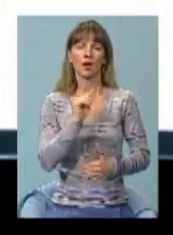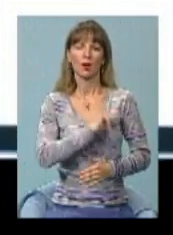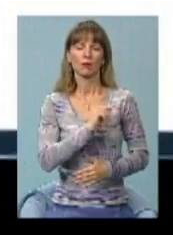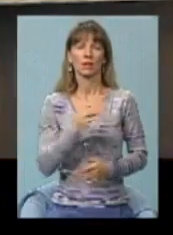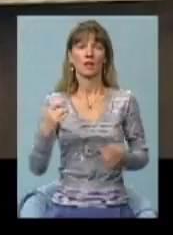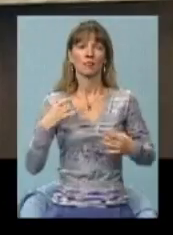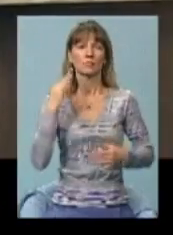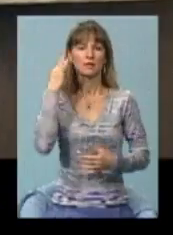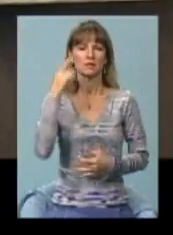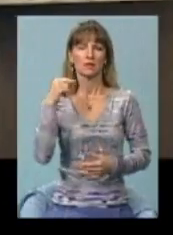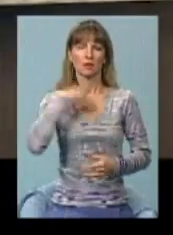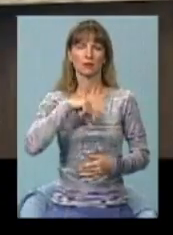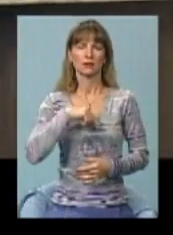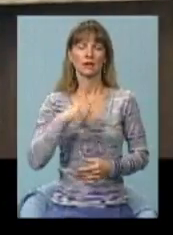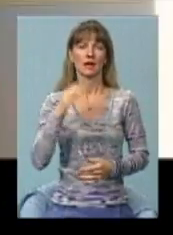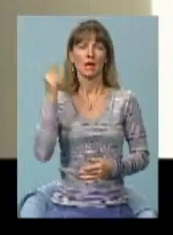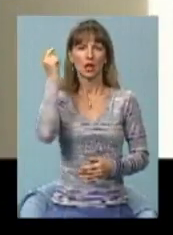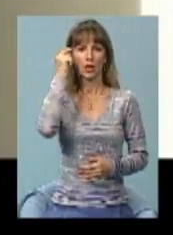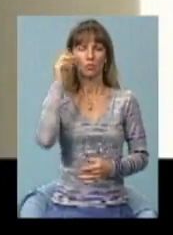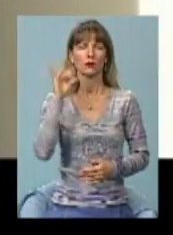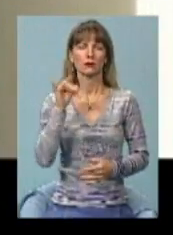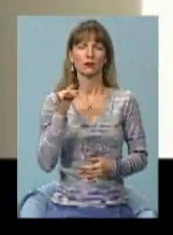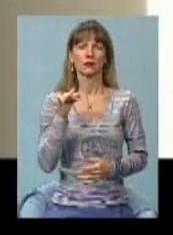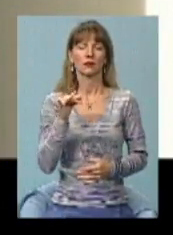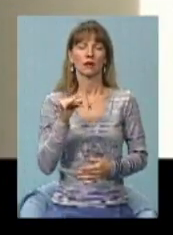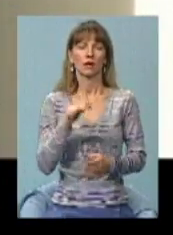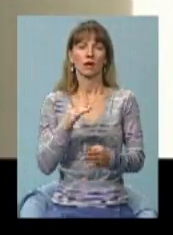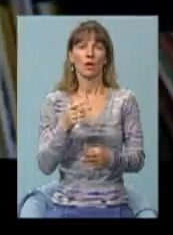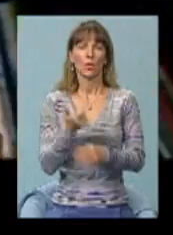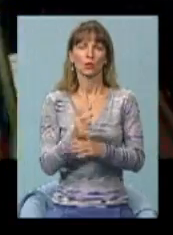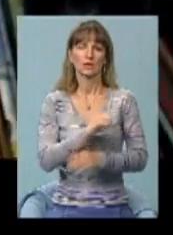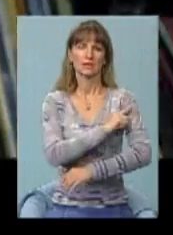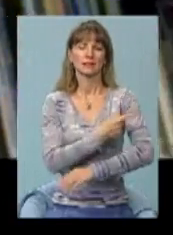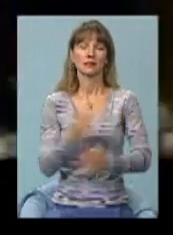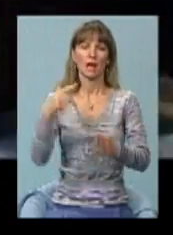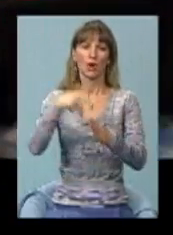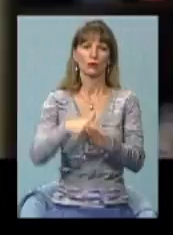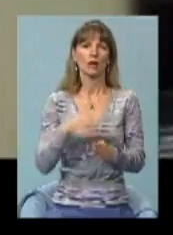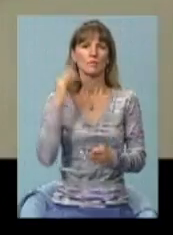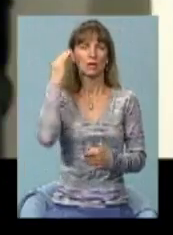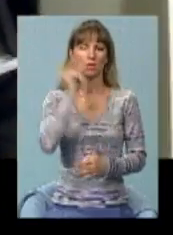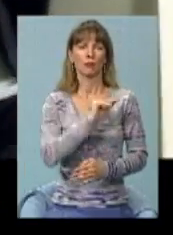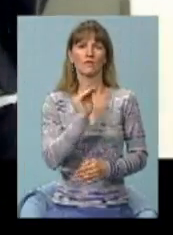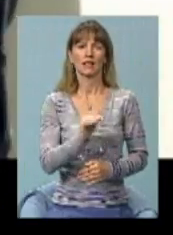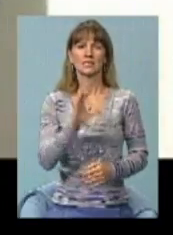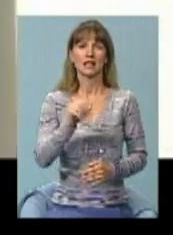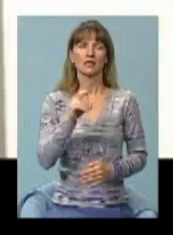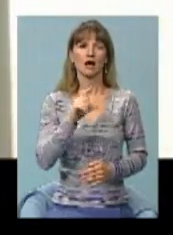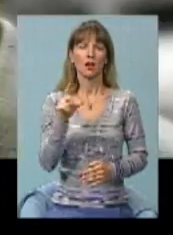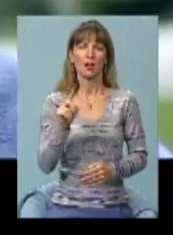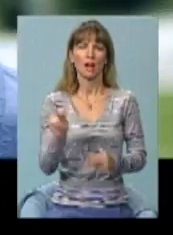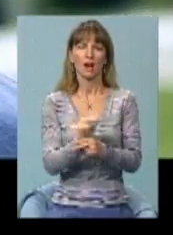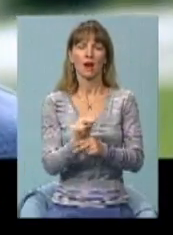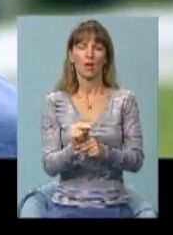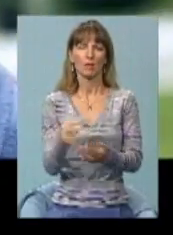нервово-психічне, емоційне, інтелектуальне та комунікативне навантаження. Психологи працюють у дитячих садках,